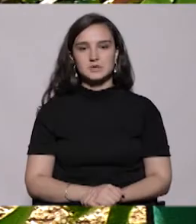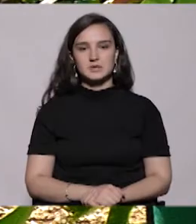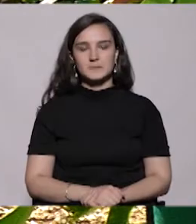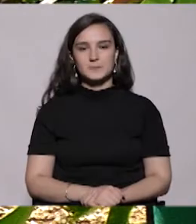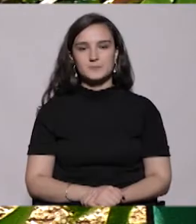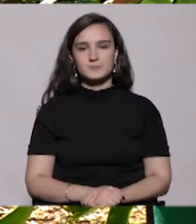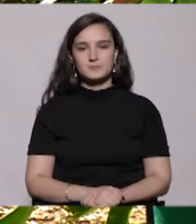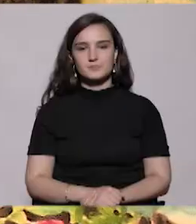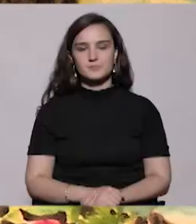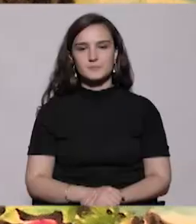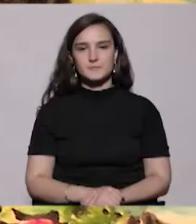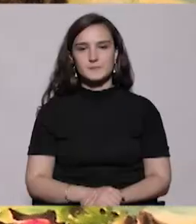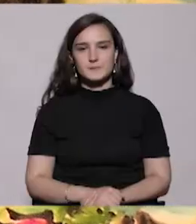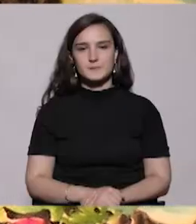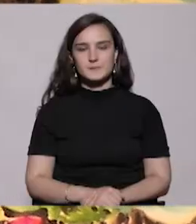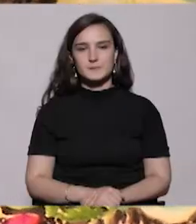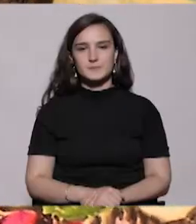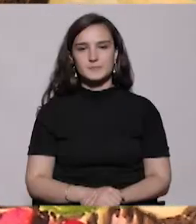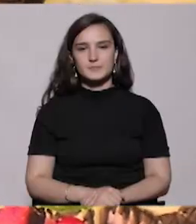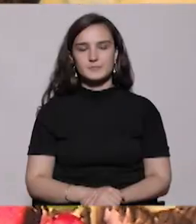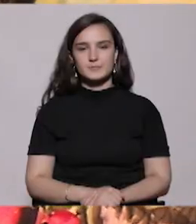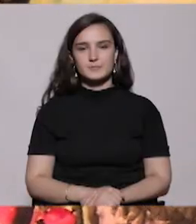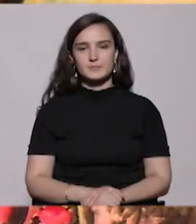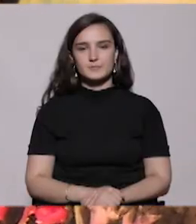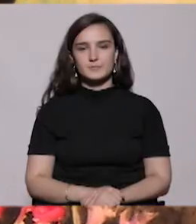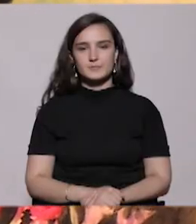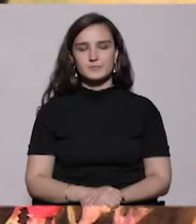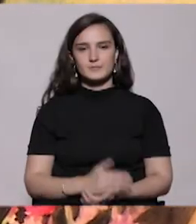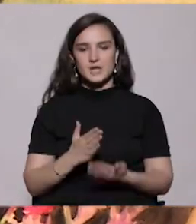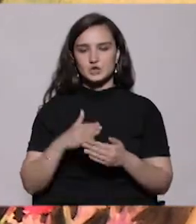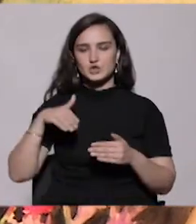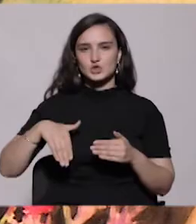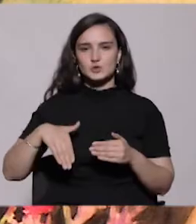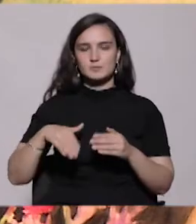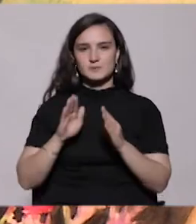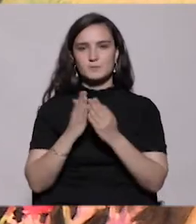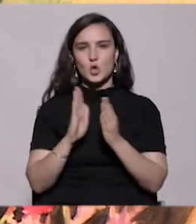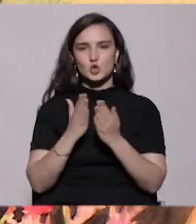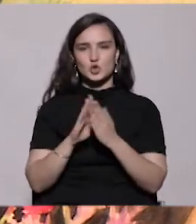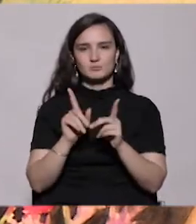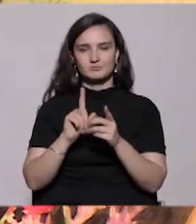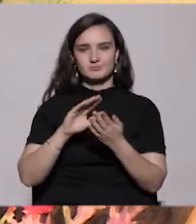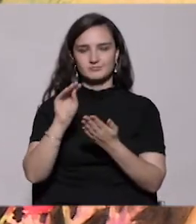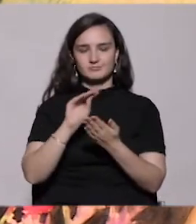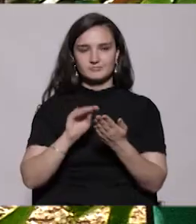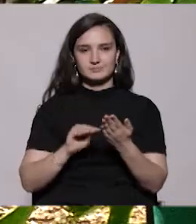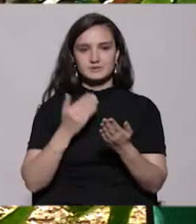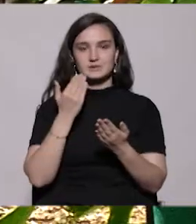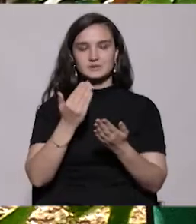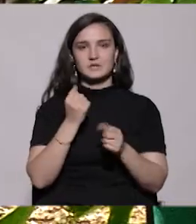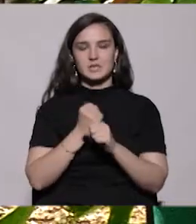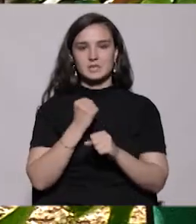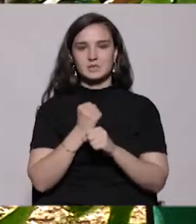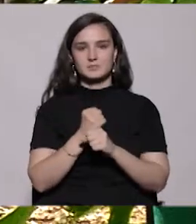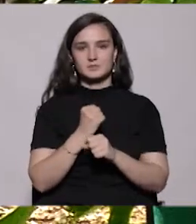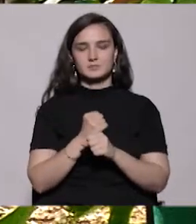პატარა ისინი შეიძინეთ. უბის ციგნაკებს ეძახე, მოდი ბლოკნოტები ვთქვათ, რომელშიც თქვენ